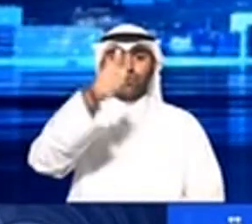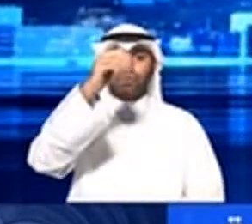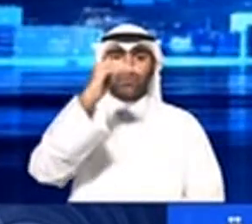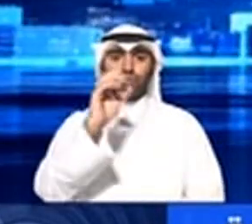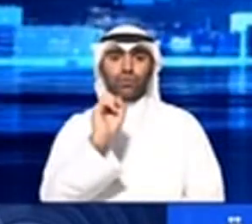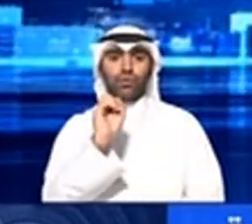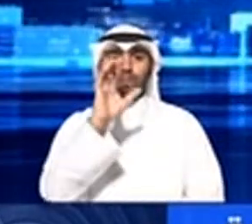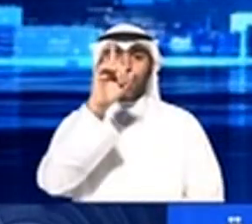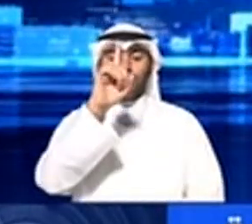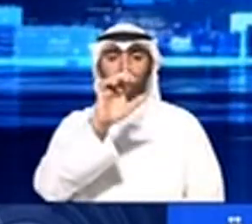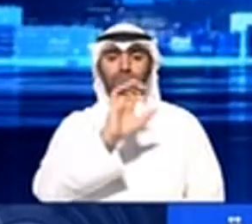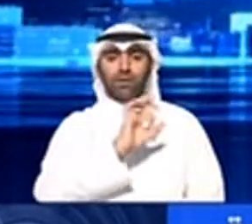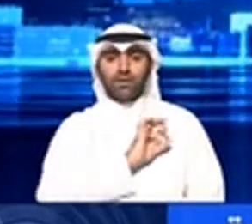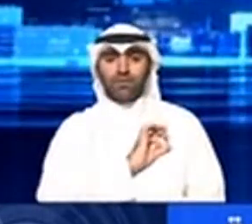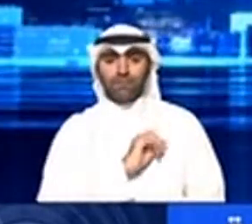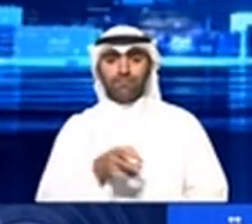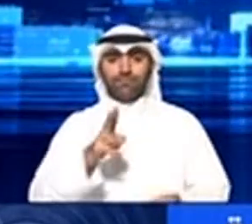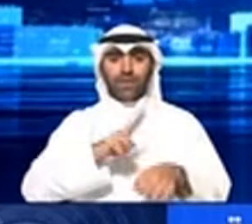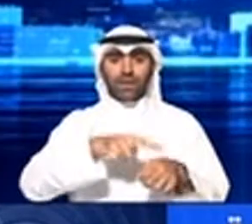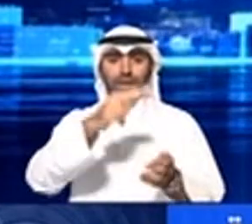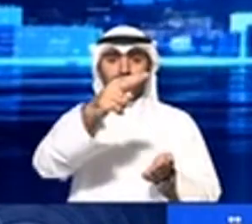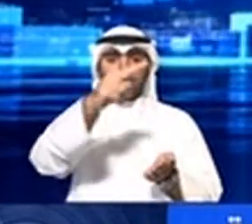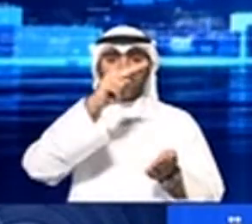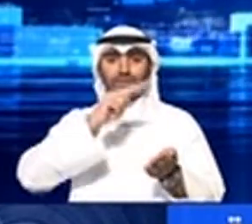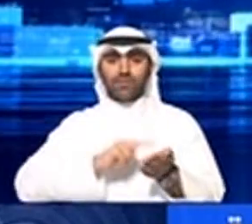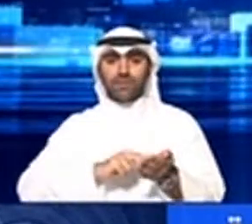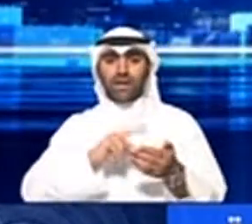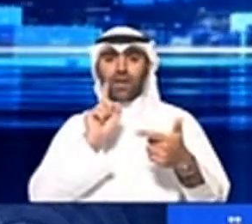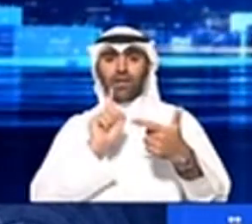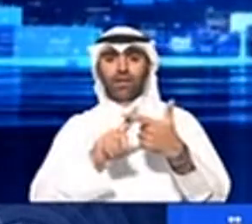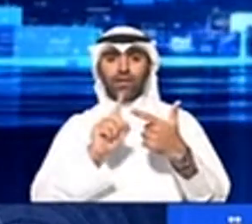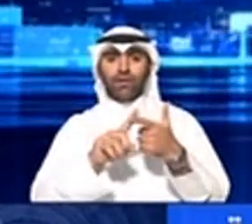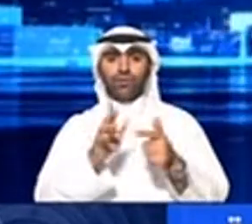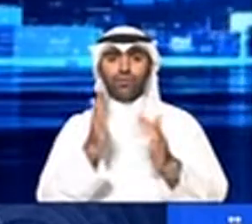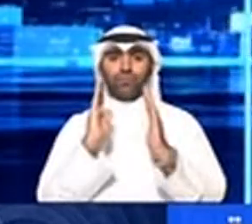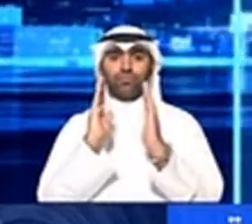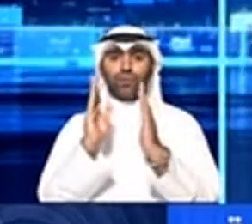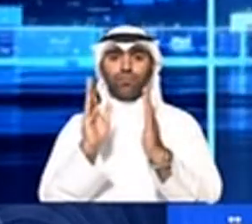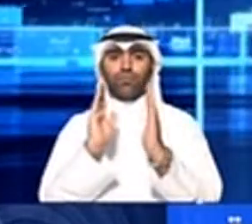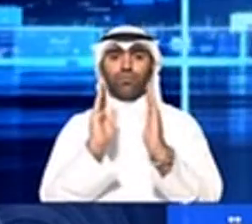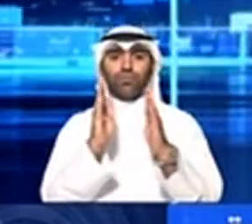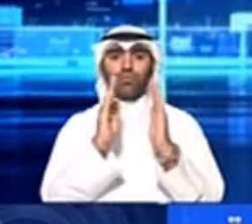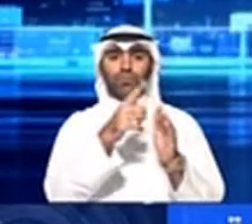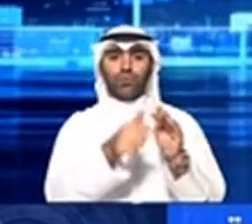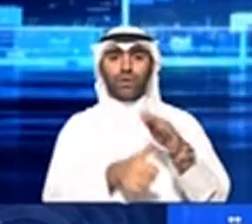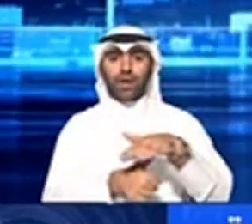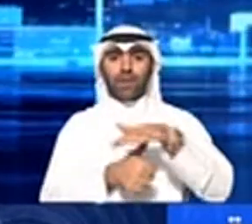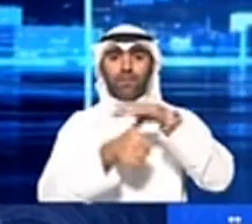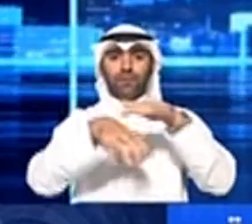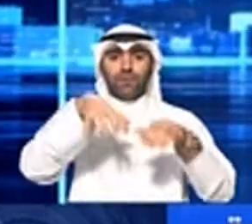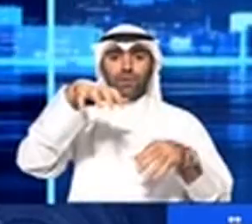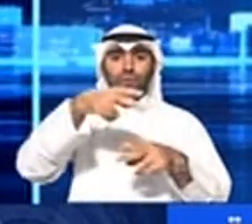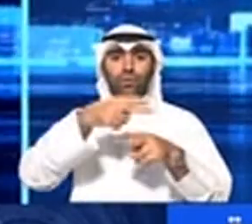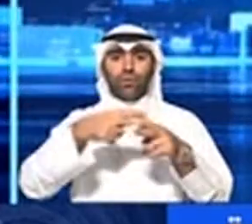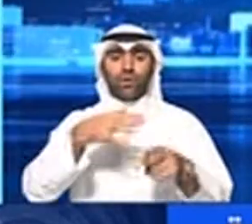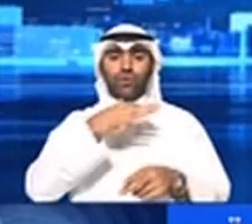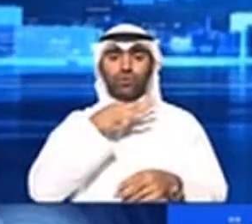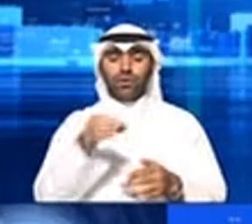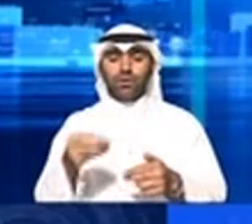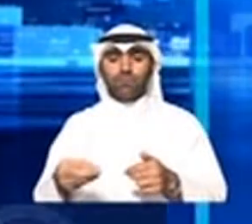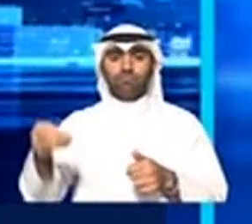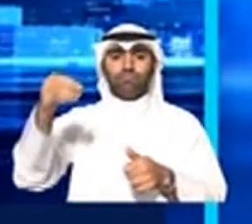ضمنها خالص تهانيه لسموه حفظه الله بمناسبة توليه مقاليد الحكم متمنيا لسموه دوام التوفيق